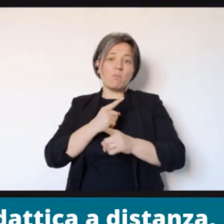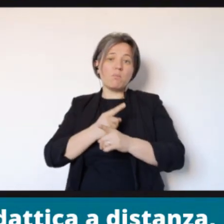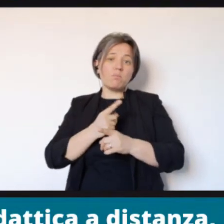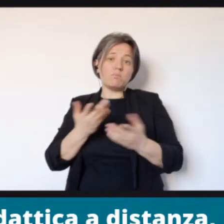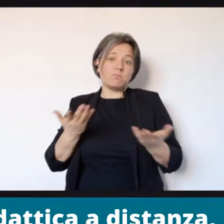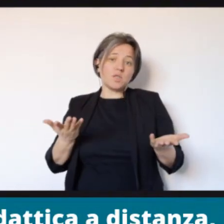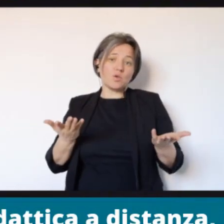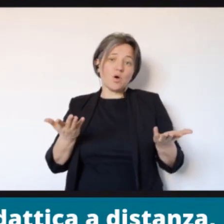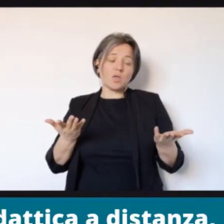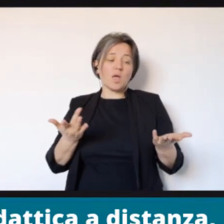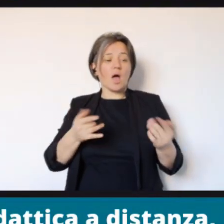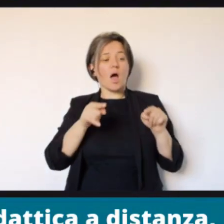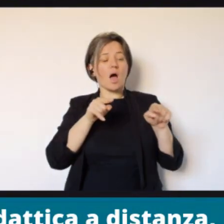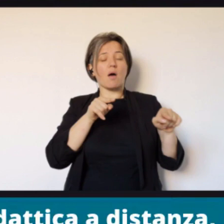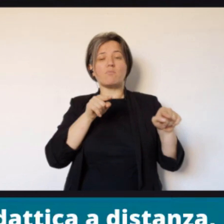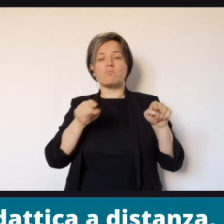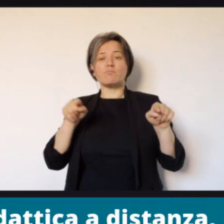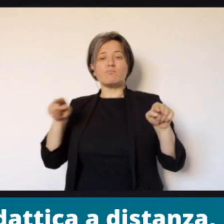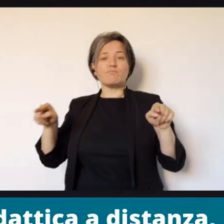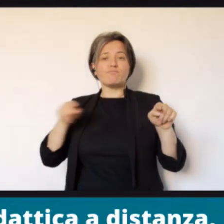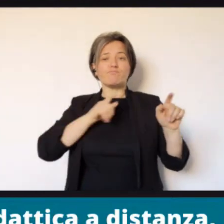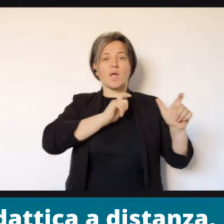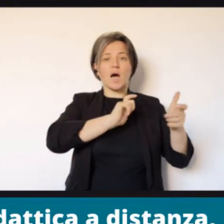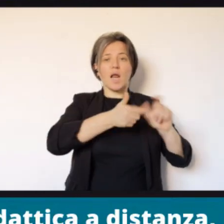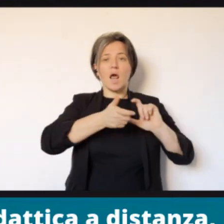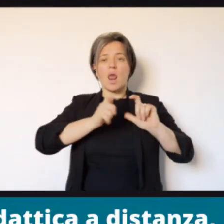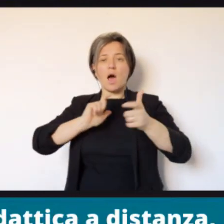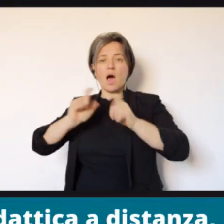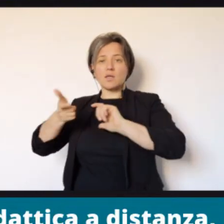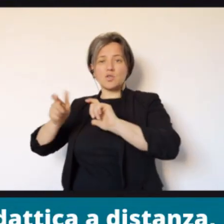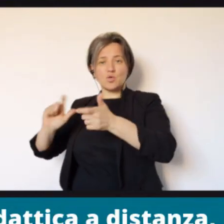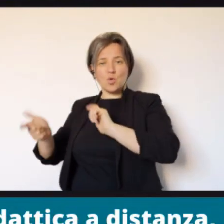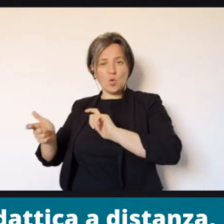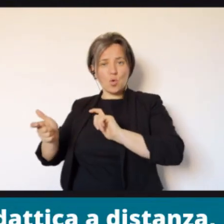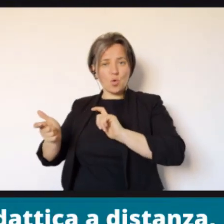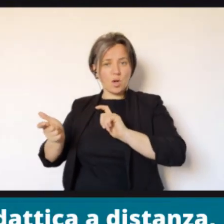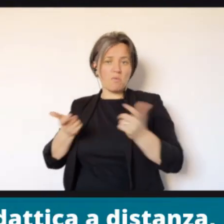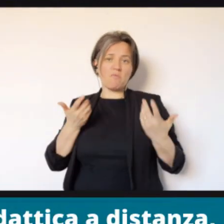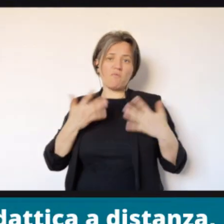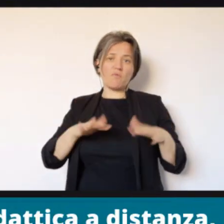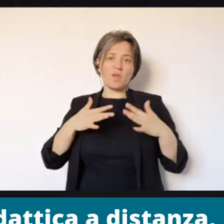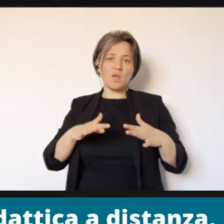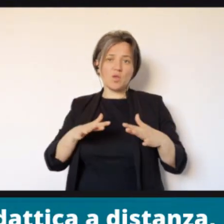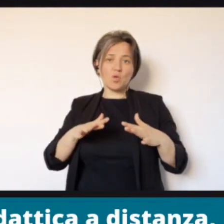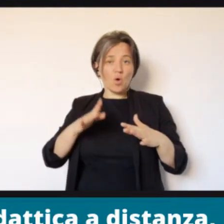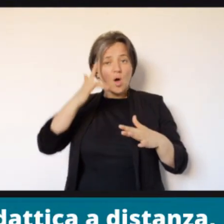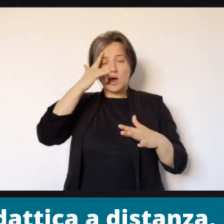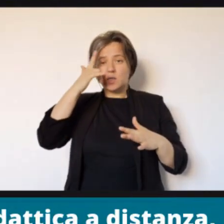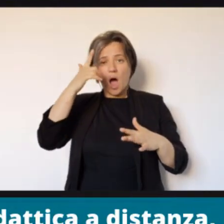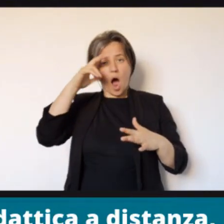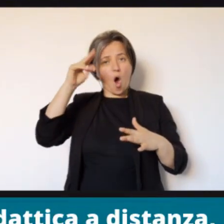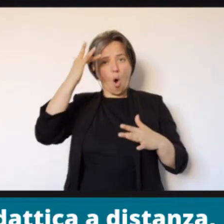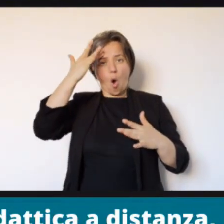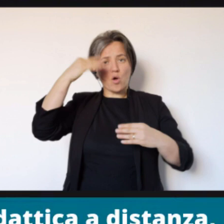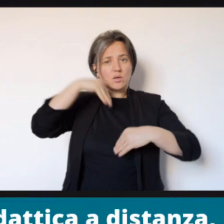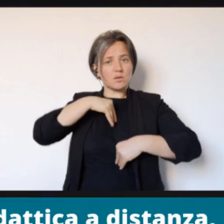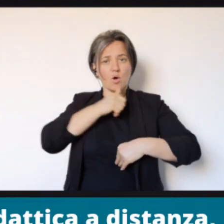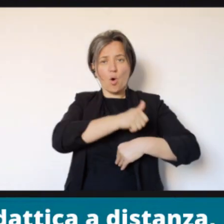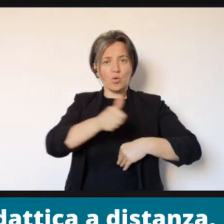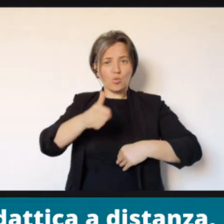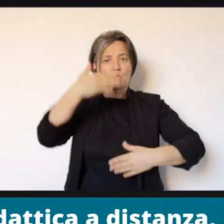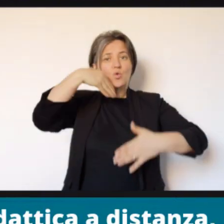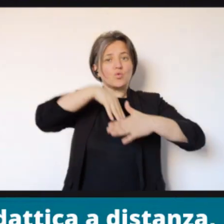viverli in modo come un ambiente di relazione, però bisogna sapere che